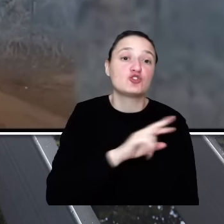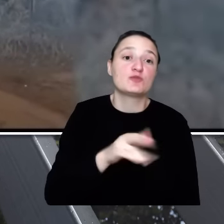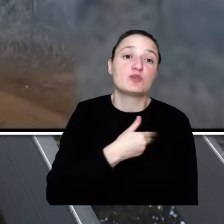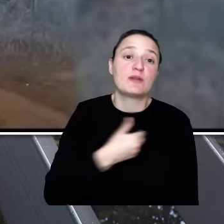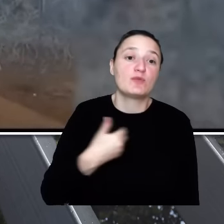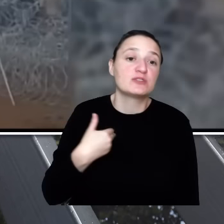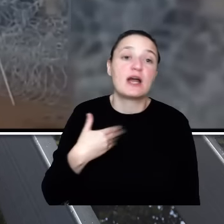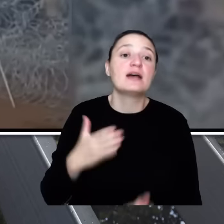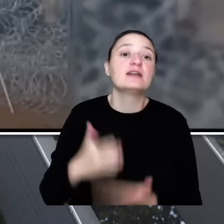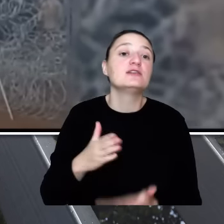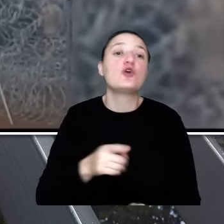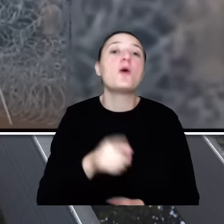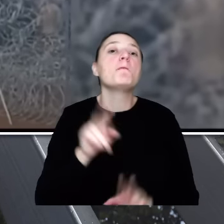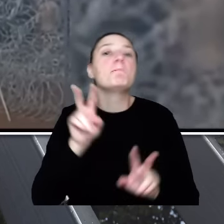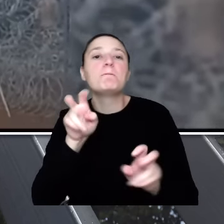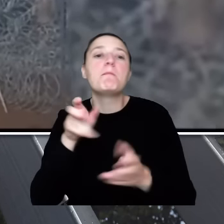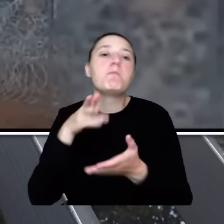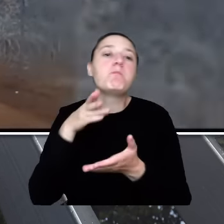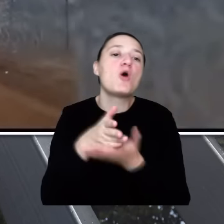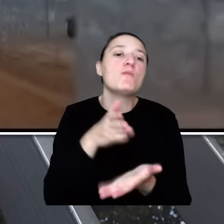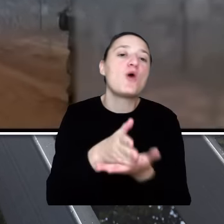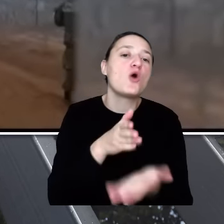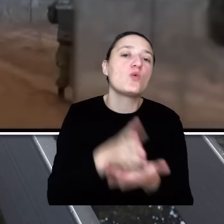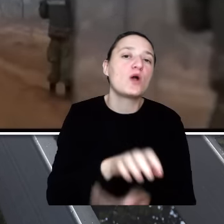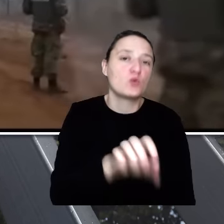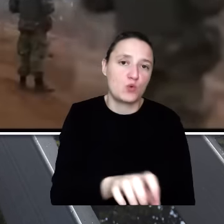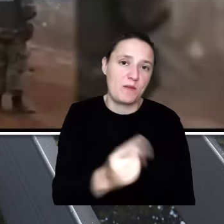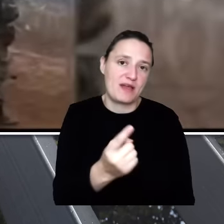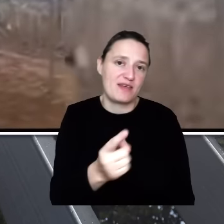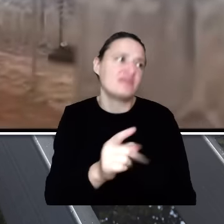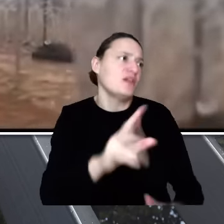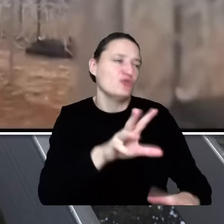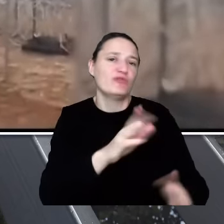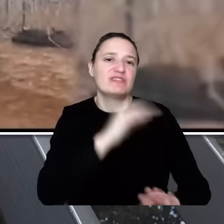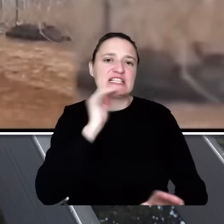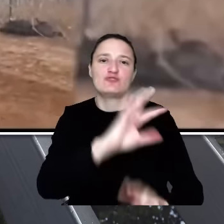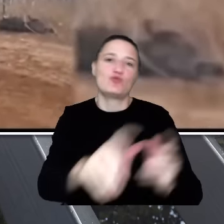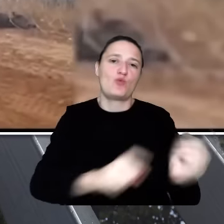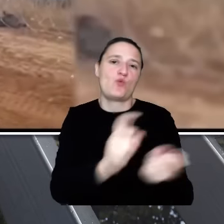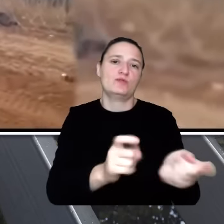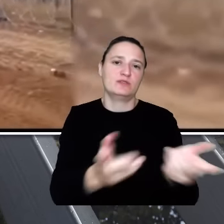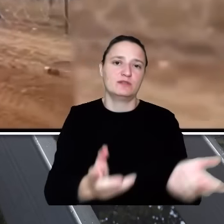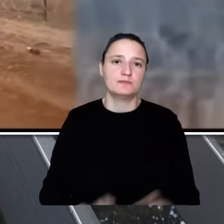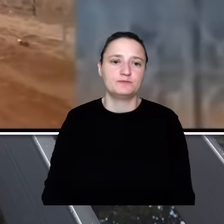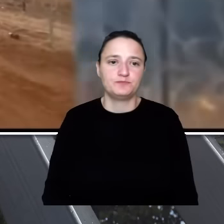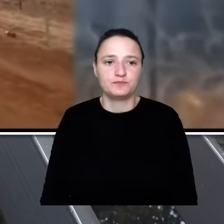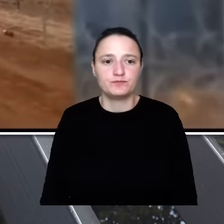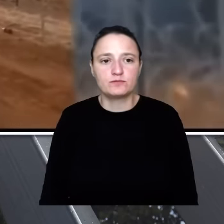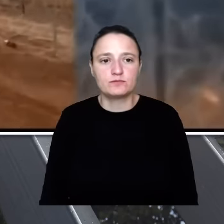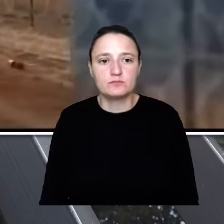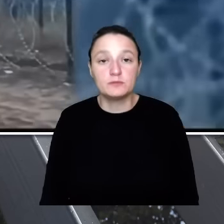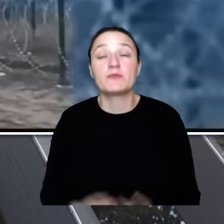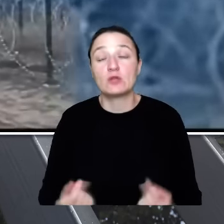tylko pomocną dłoń do kozaków. Ale to też jest... to jest sytuacja,